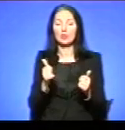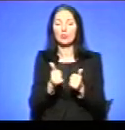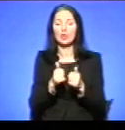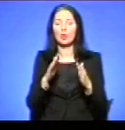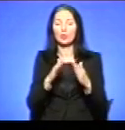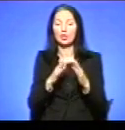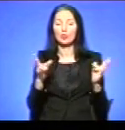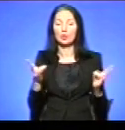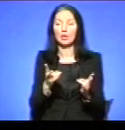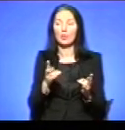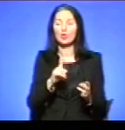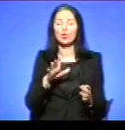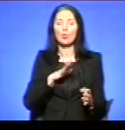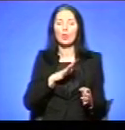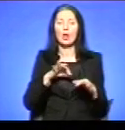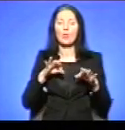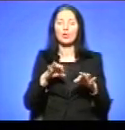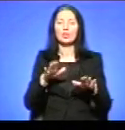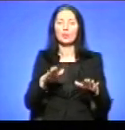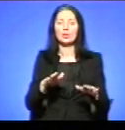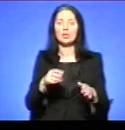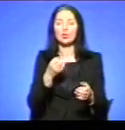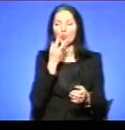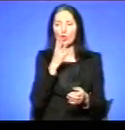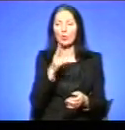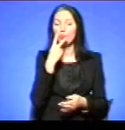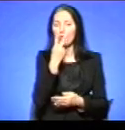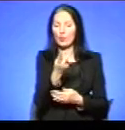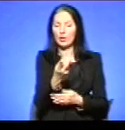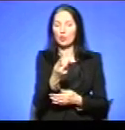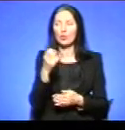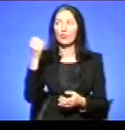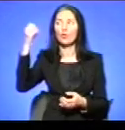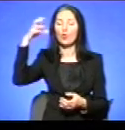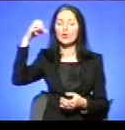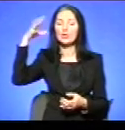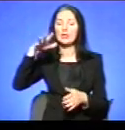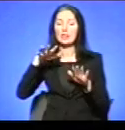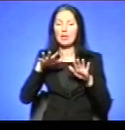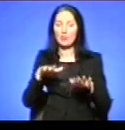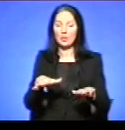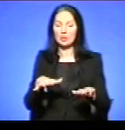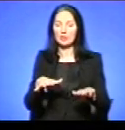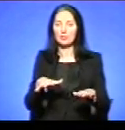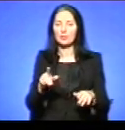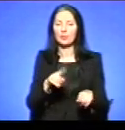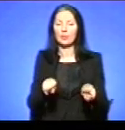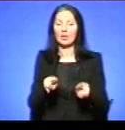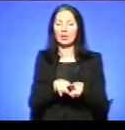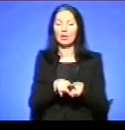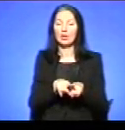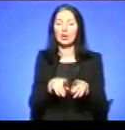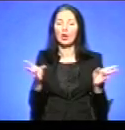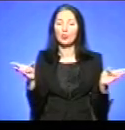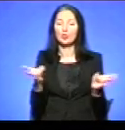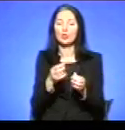яке гарно проглядається для більшості людей, в освітленому місці. Та